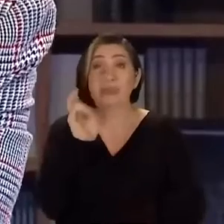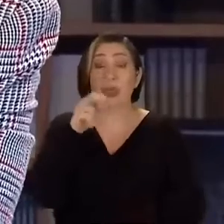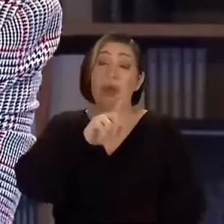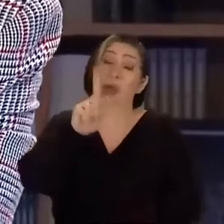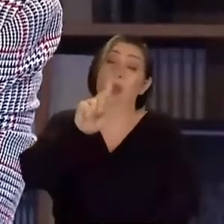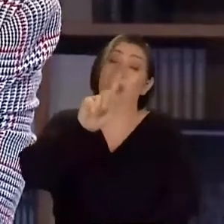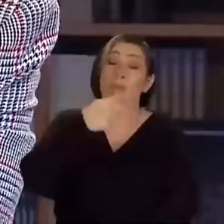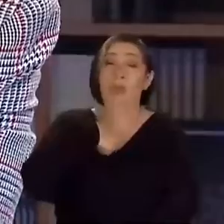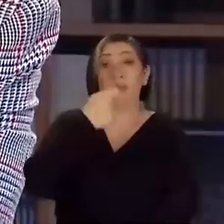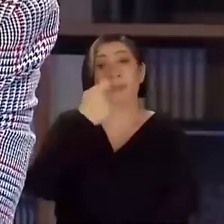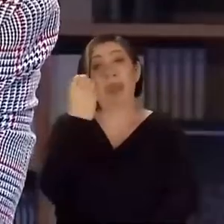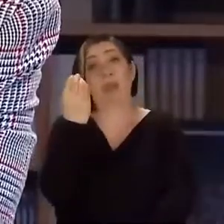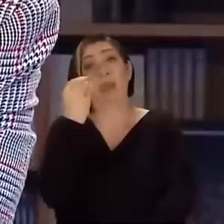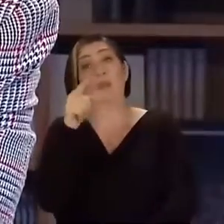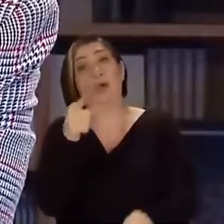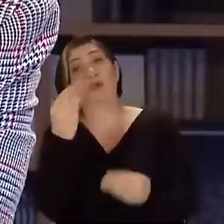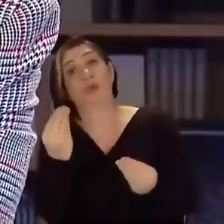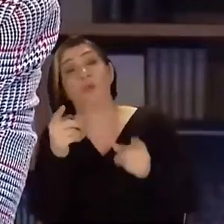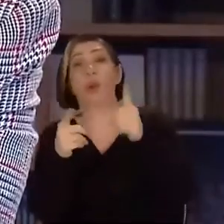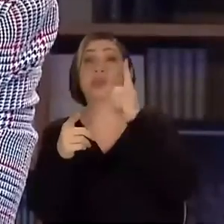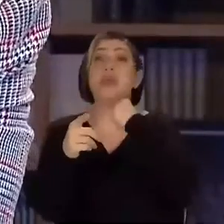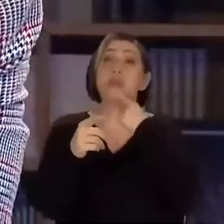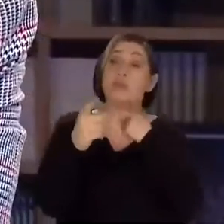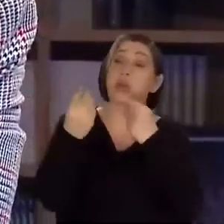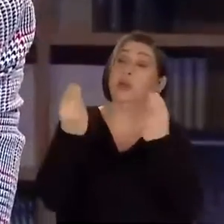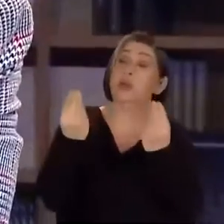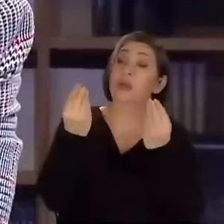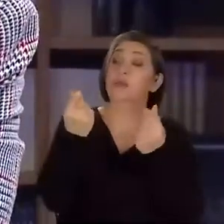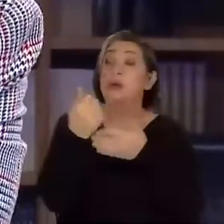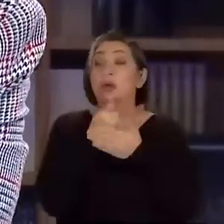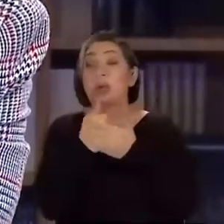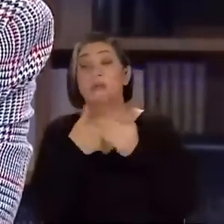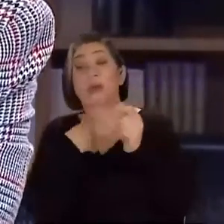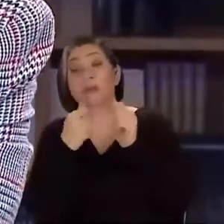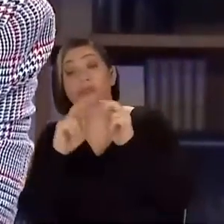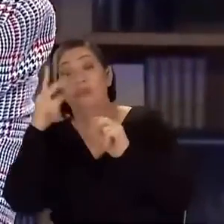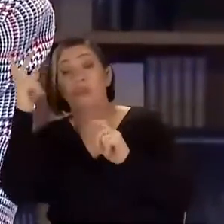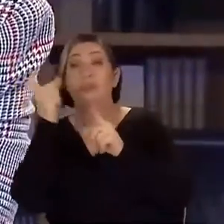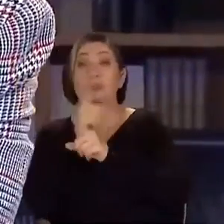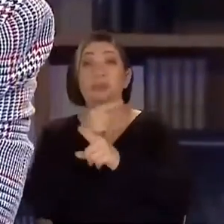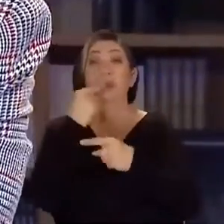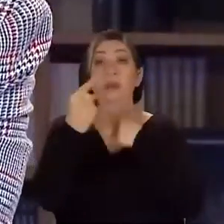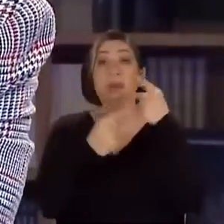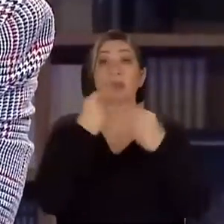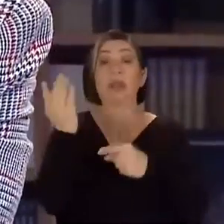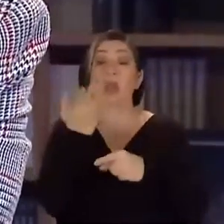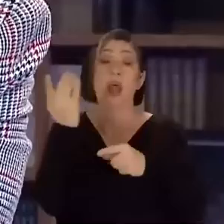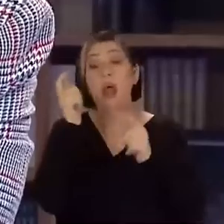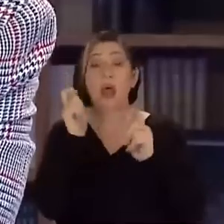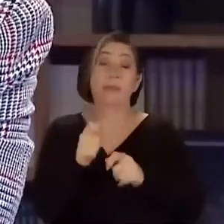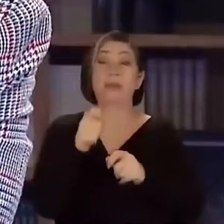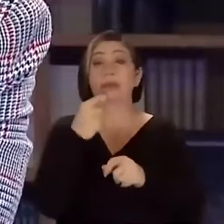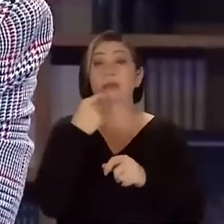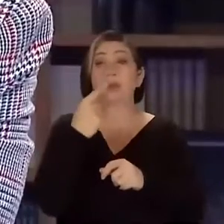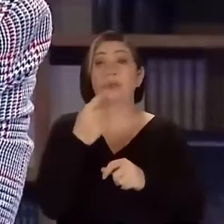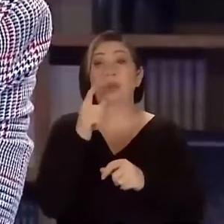da hayır efendim benim param iyidir, şöyle güzeldir, böyle tatlıdır. Senin Kripto paranla neler neler yapılıyor Deep